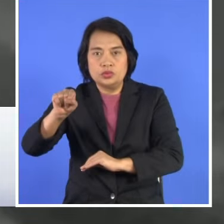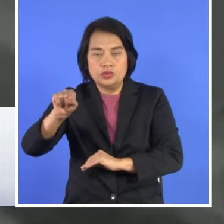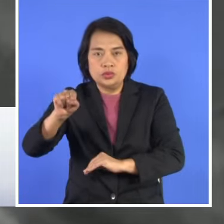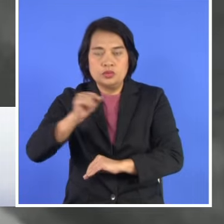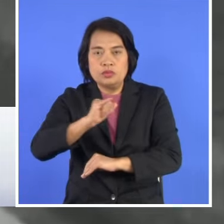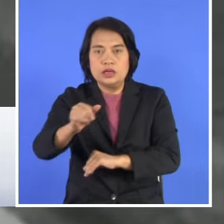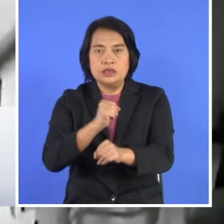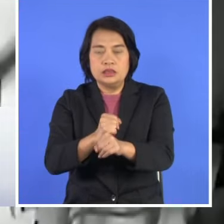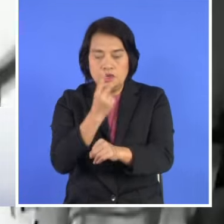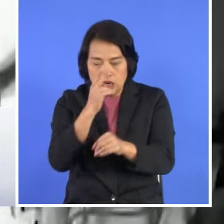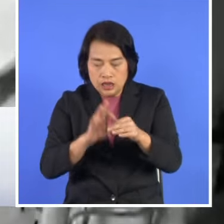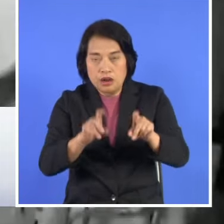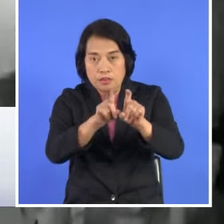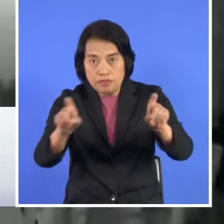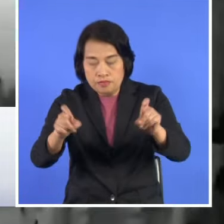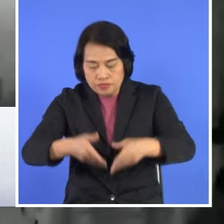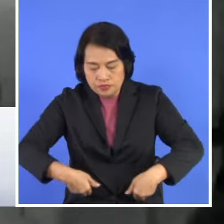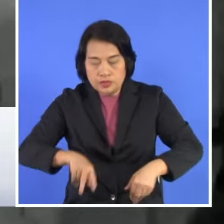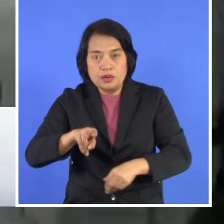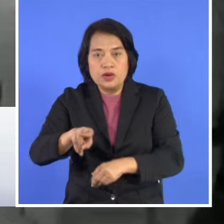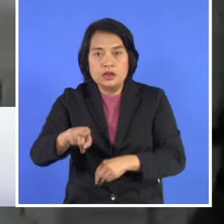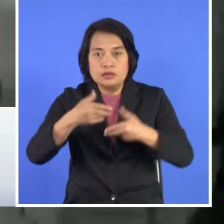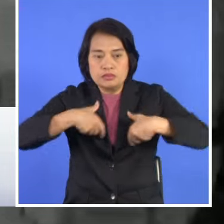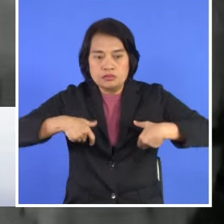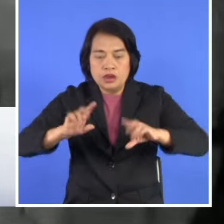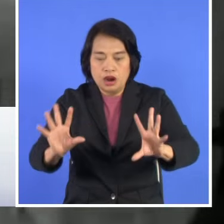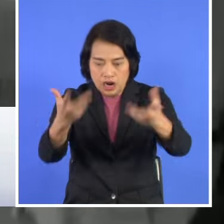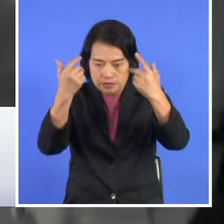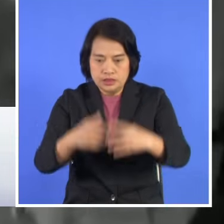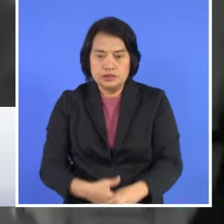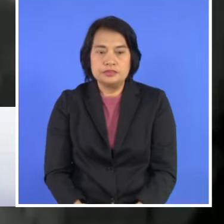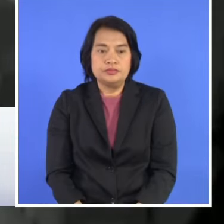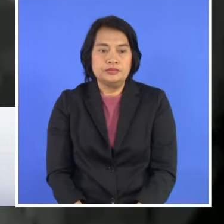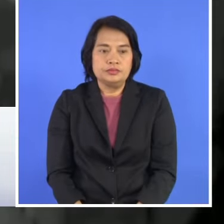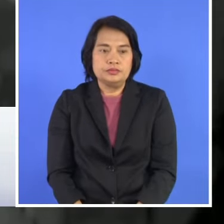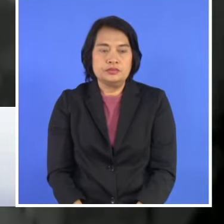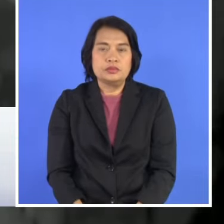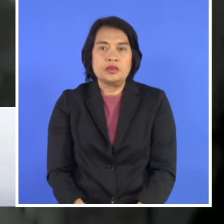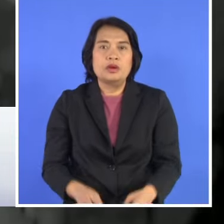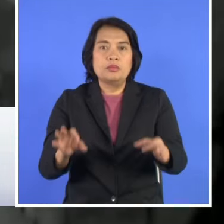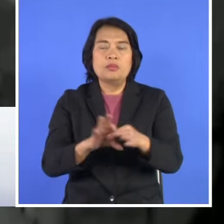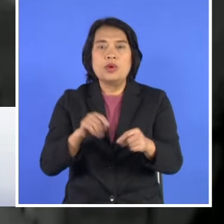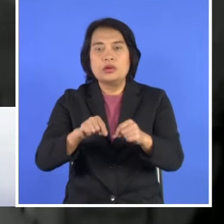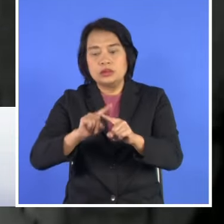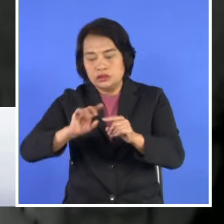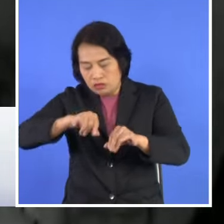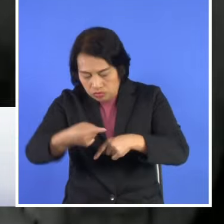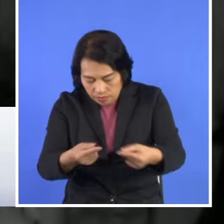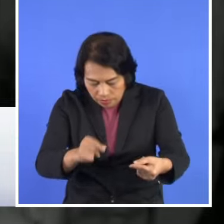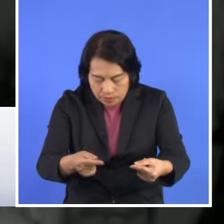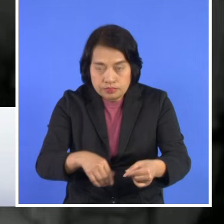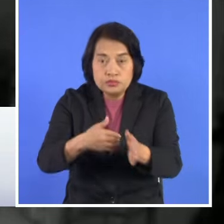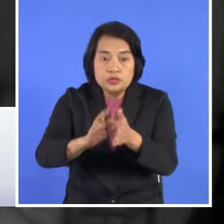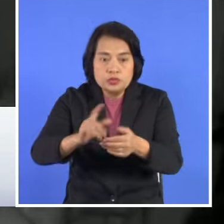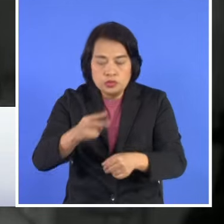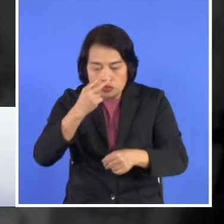เห็นว่าไอ้พวงชุดชั้นในเนี่ยของเธอกับแฟนเนี่ยหายไปเลยแล้วก็พวกไม้หนุ่มไม้หนีบสีชมพูอะไรตกตเกลื่อนพื้นไปหมดเลยเลยไปเปิดกล้อง